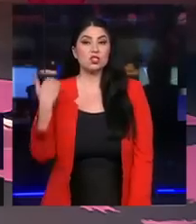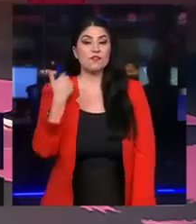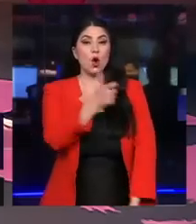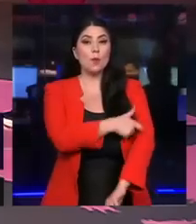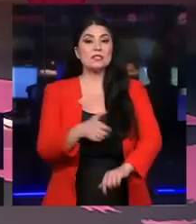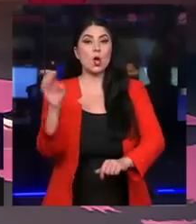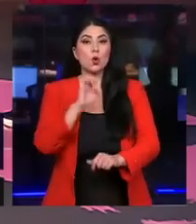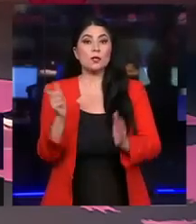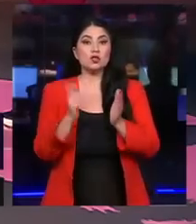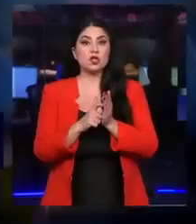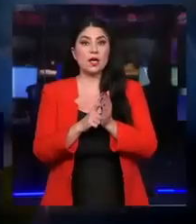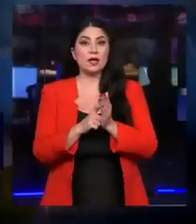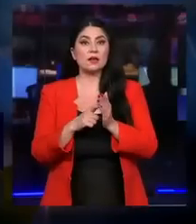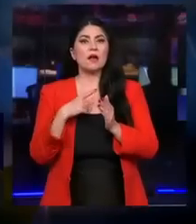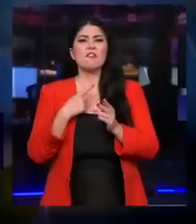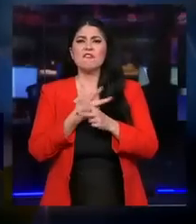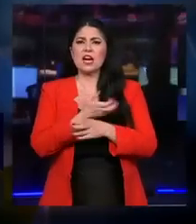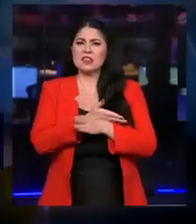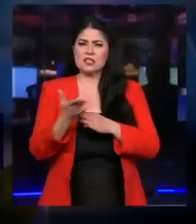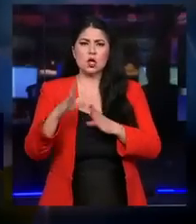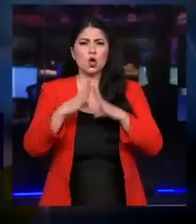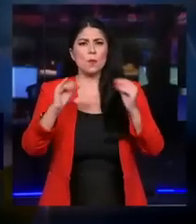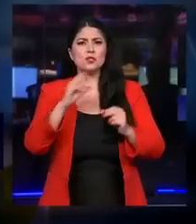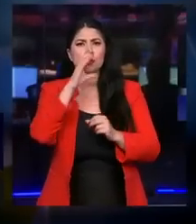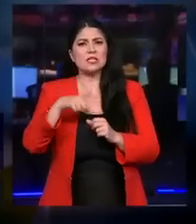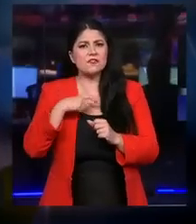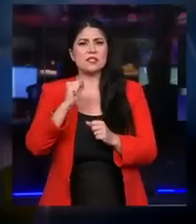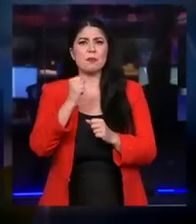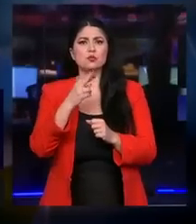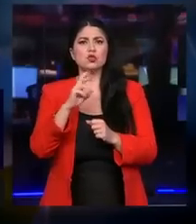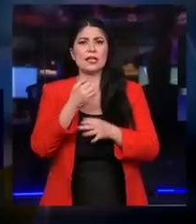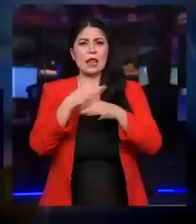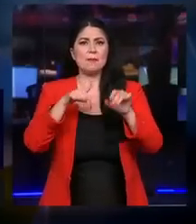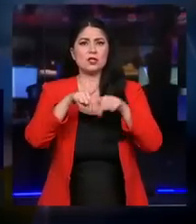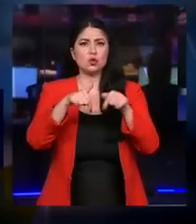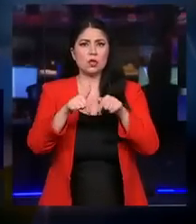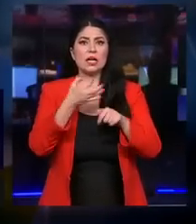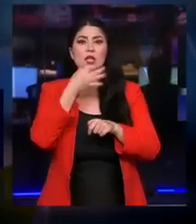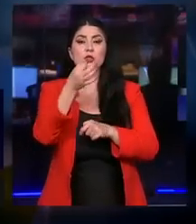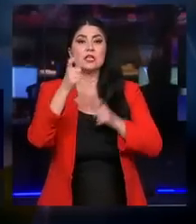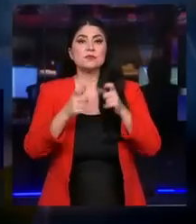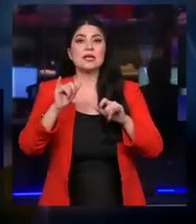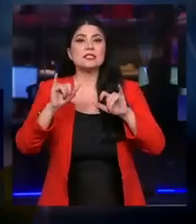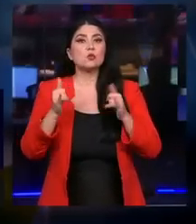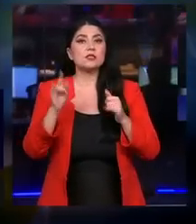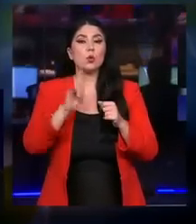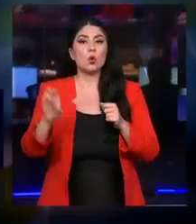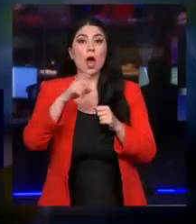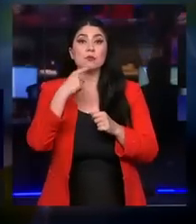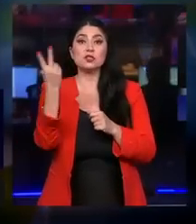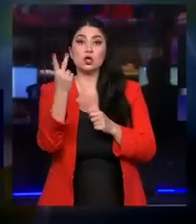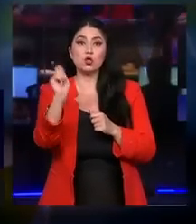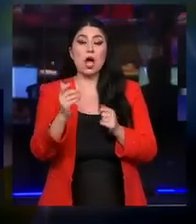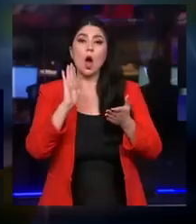Comisiei Europene cere intrarea fără întârziere a României și Bulgariei în spațiul Schengen. În discursul despre starea Uniunii Europene a spus că ambele țări